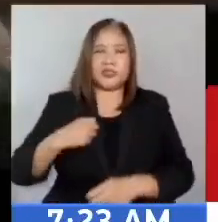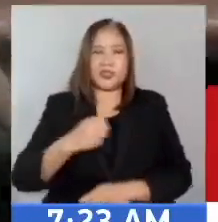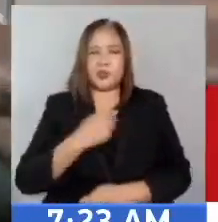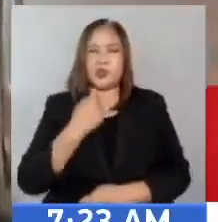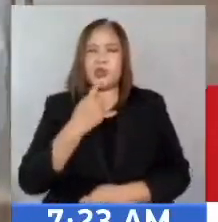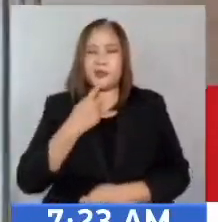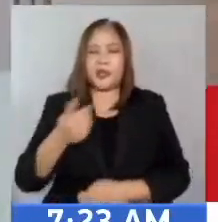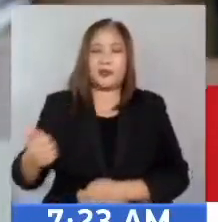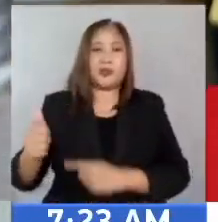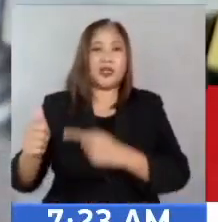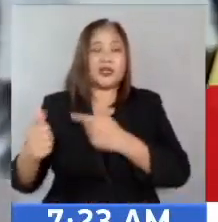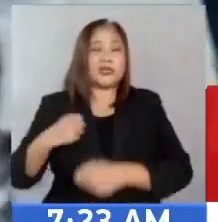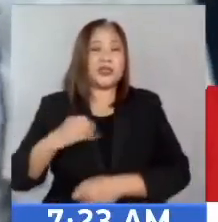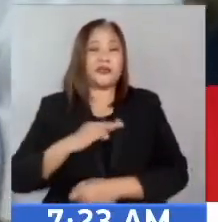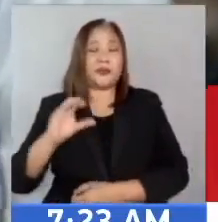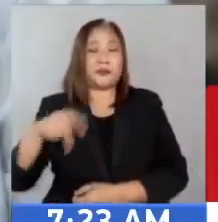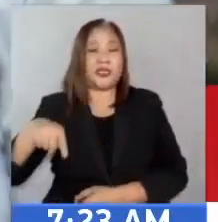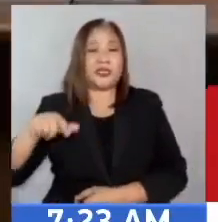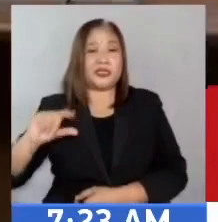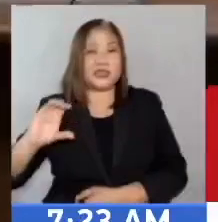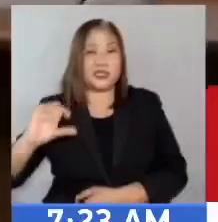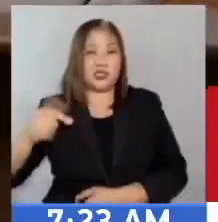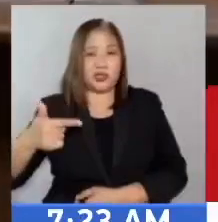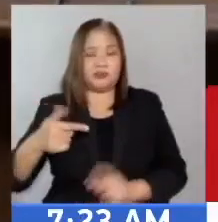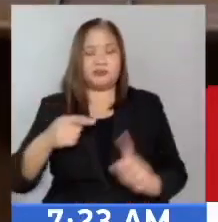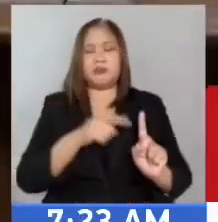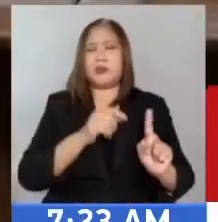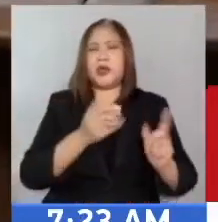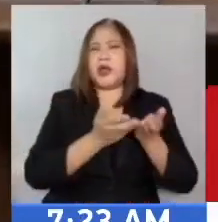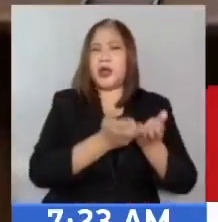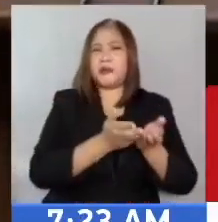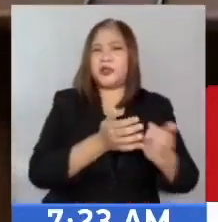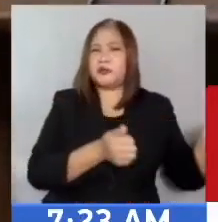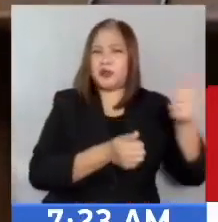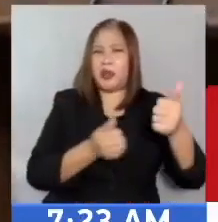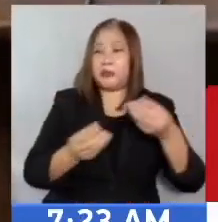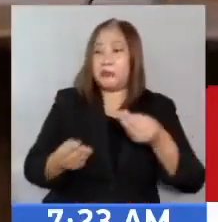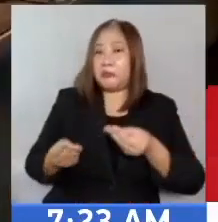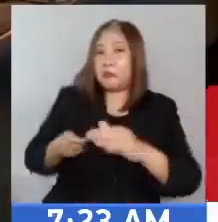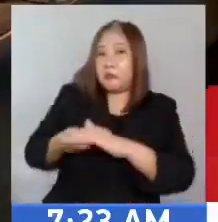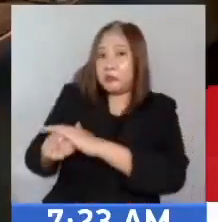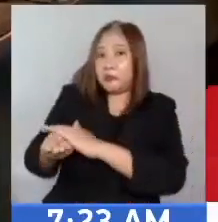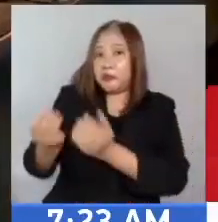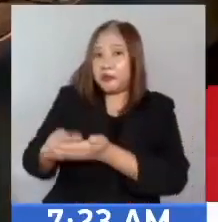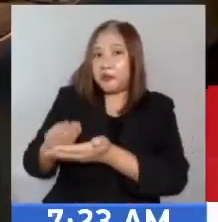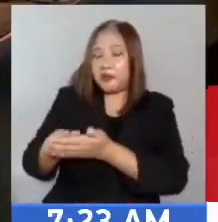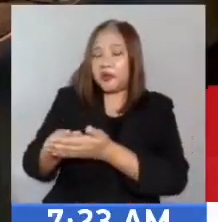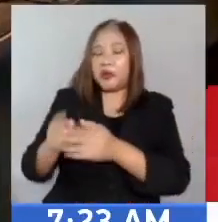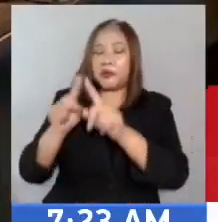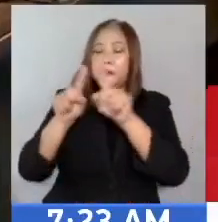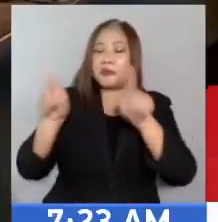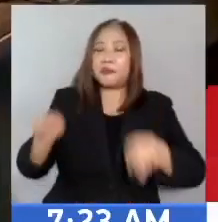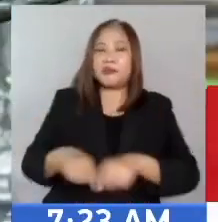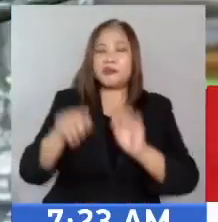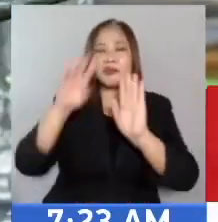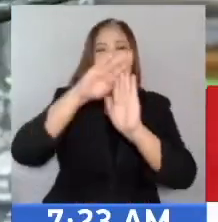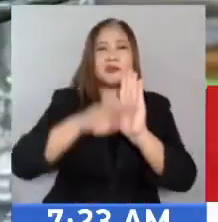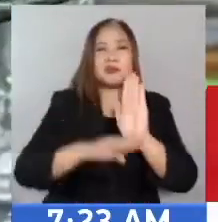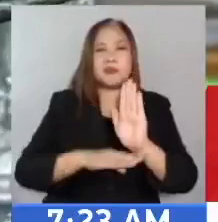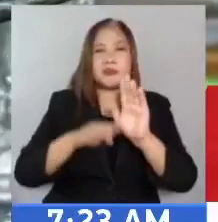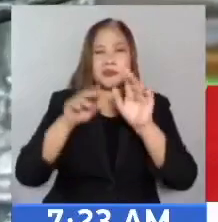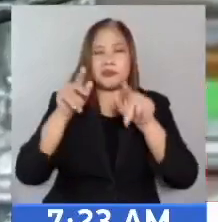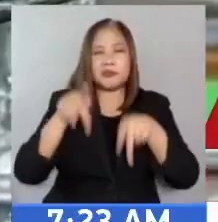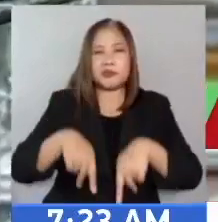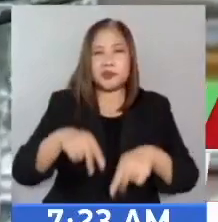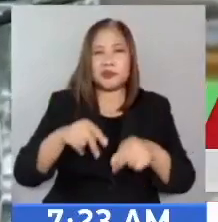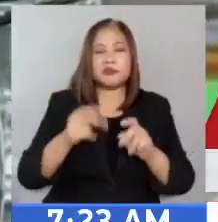na pampangiti raw ng kapitan ng bangka nang ipasa nito ang manifesto o listahan ng mga pasahero. Sir, bumili lang